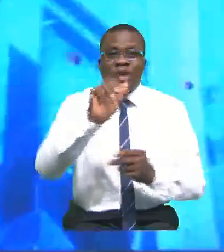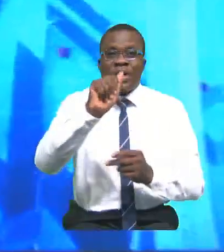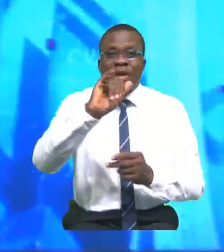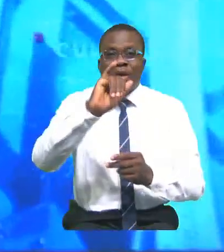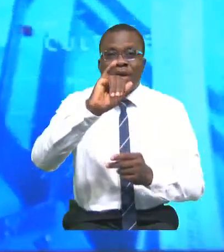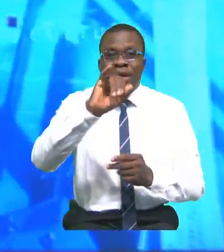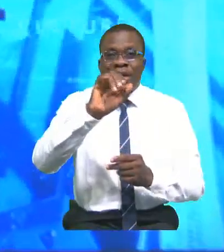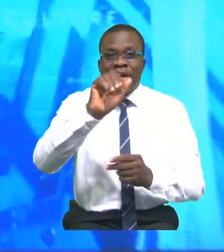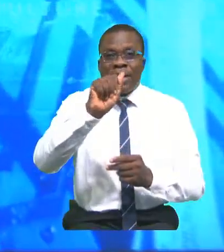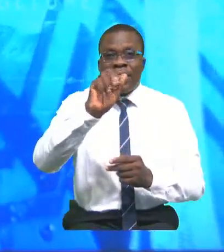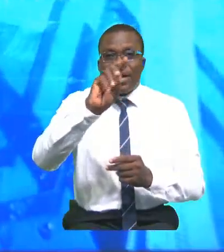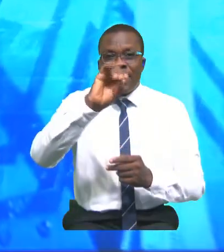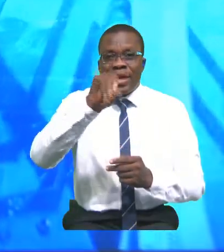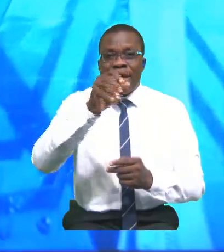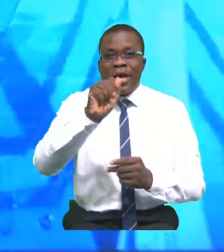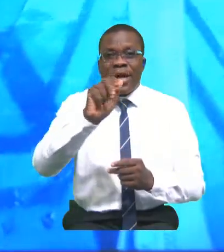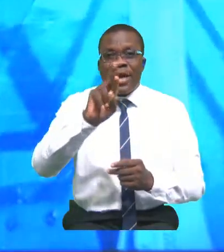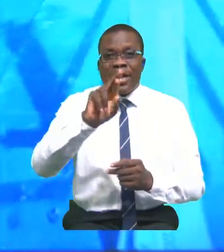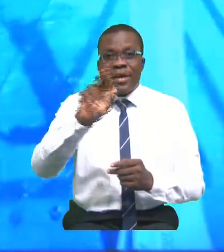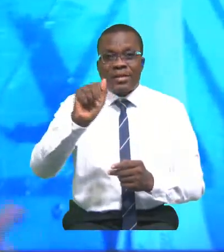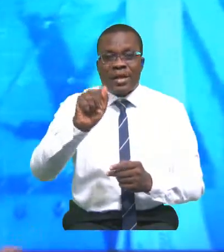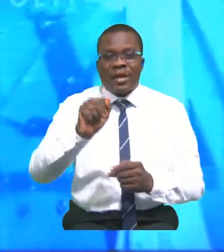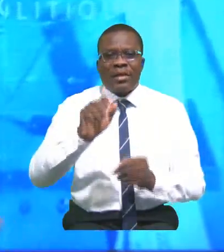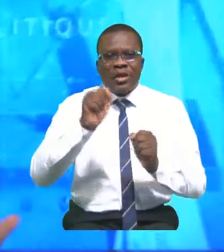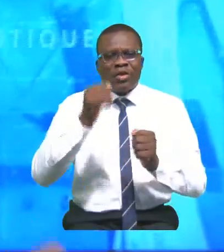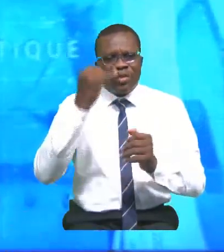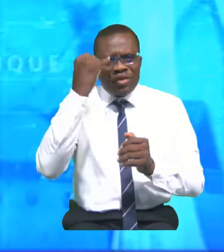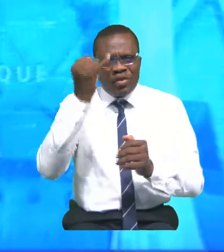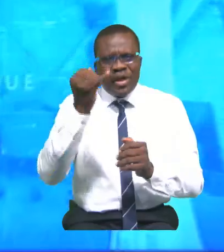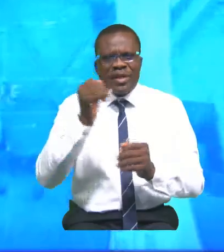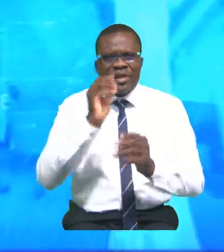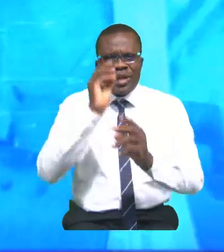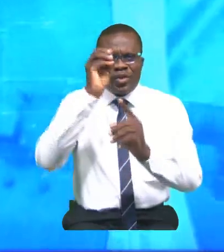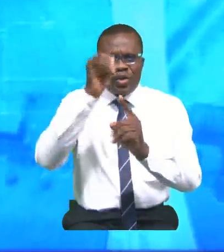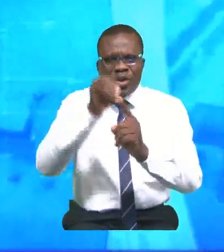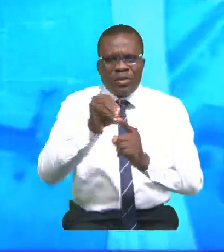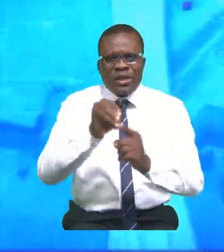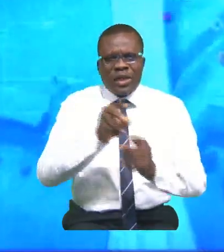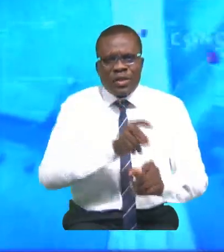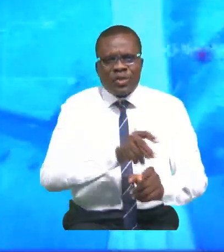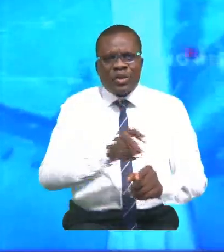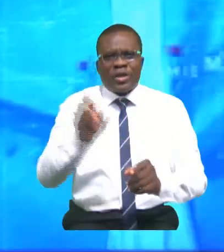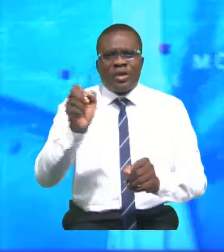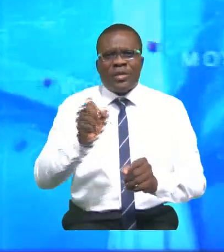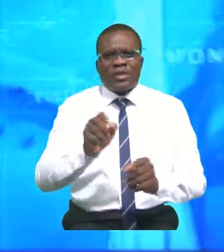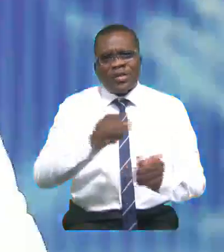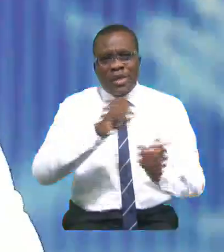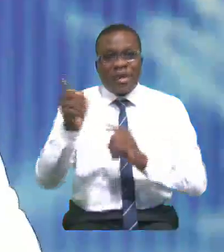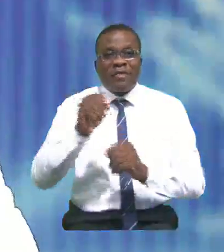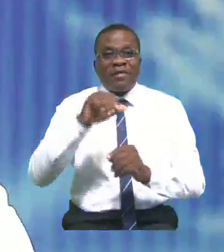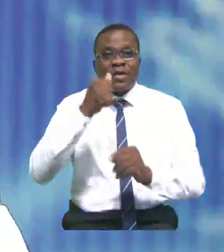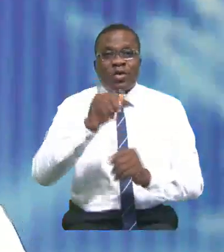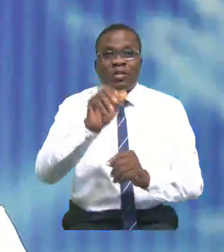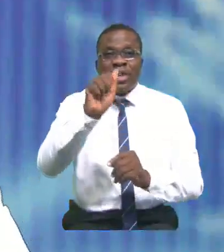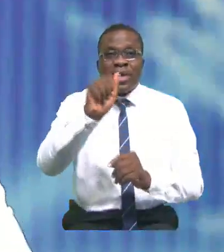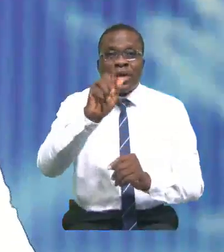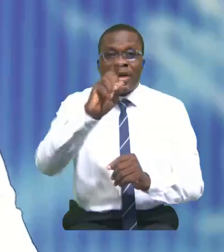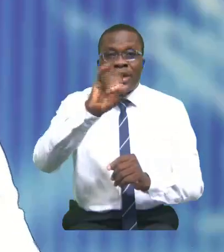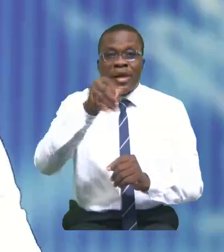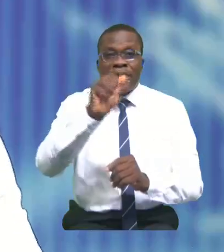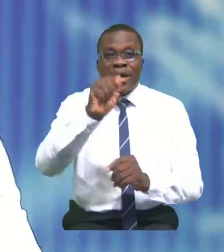au Pépita pourrait-on avoir une idée de l'objet de ce déplacement ben c'est vrai que je les ai je les ai découvert